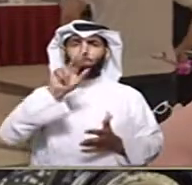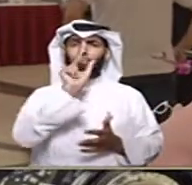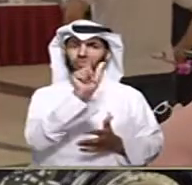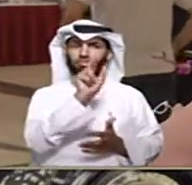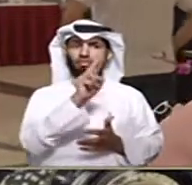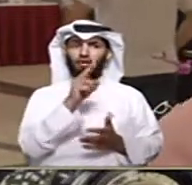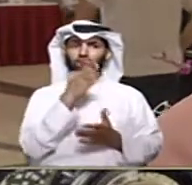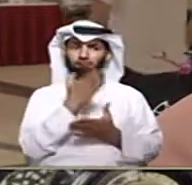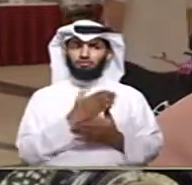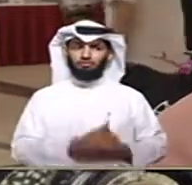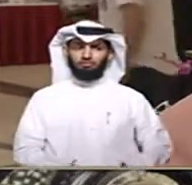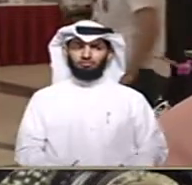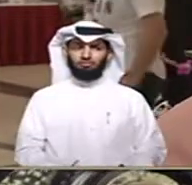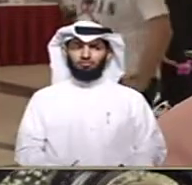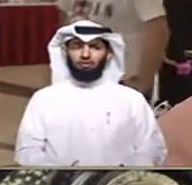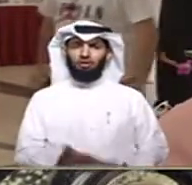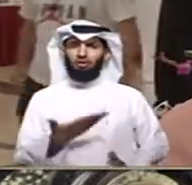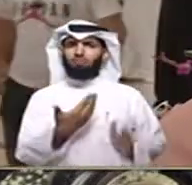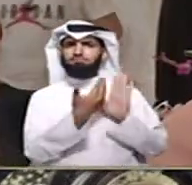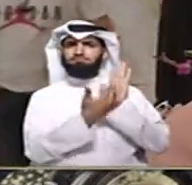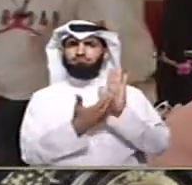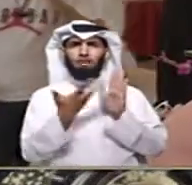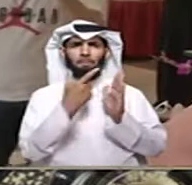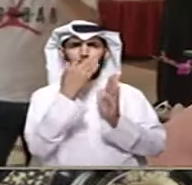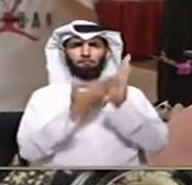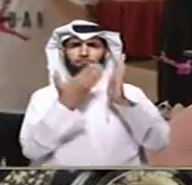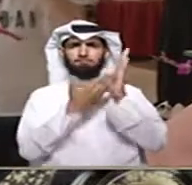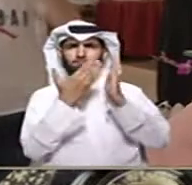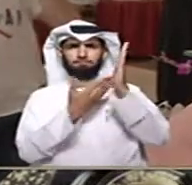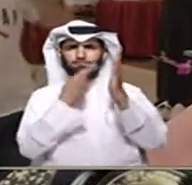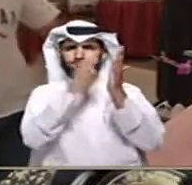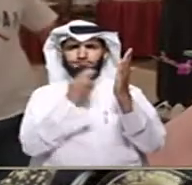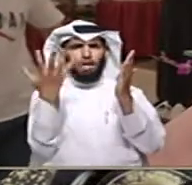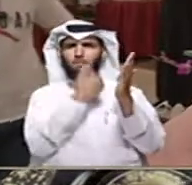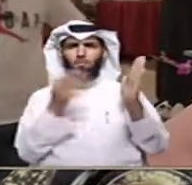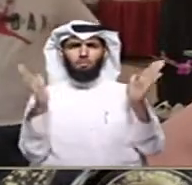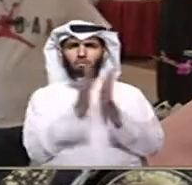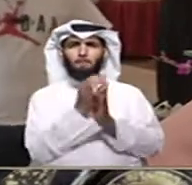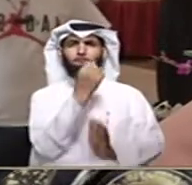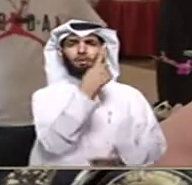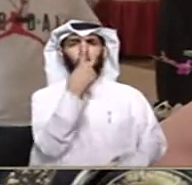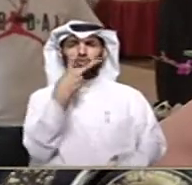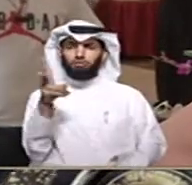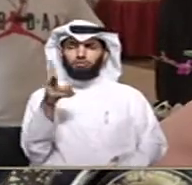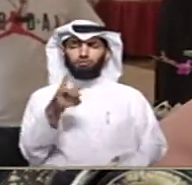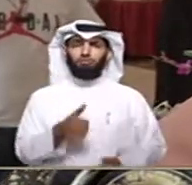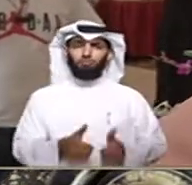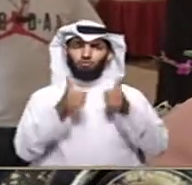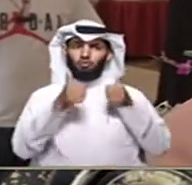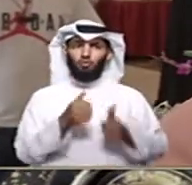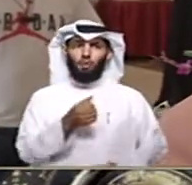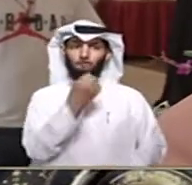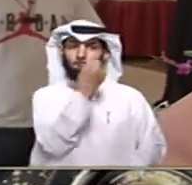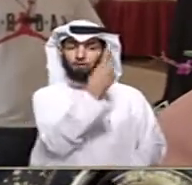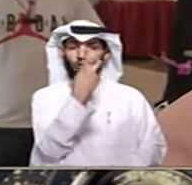الماضي قدر 120 عملية، وهذا طبعا رقم قياسي بالنسبة لنا.